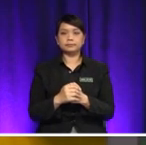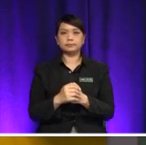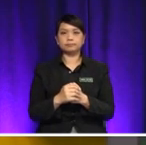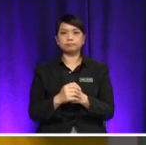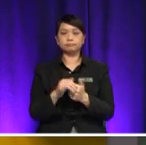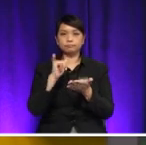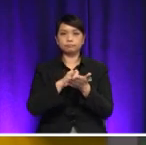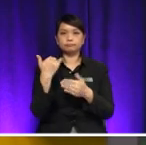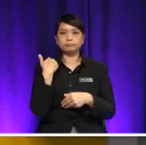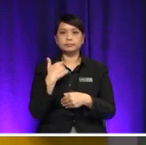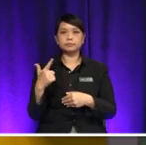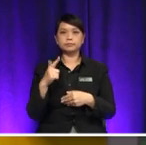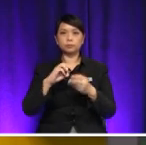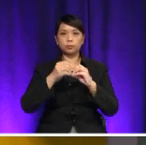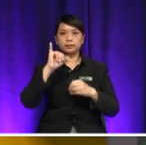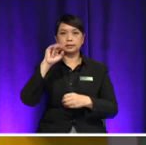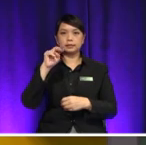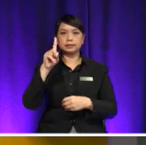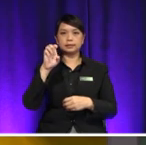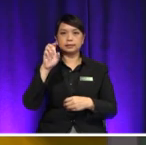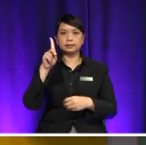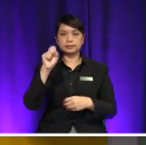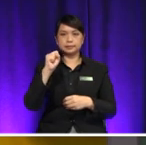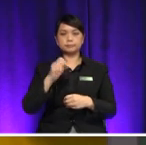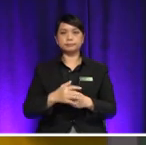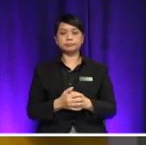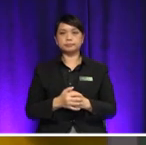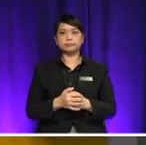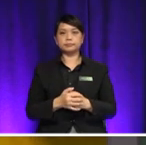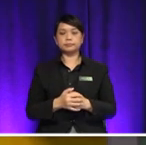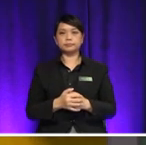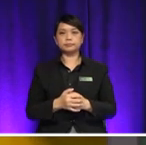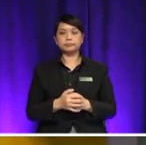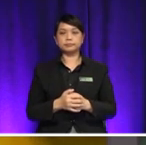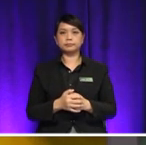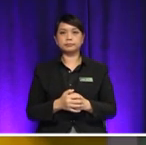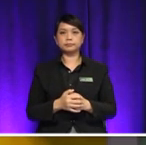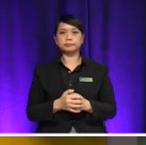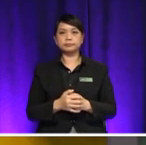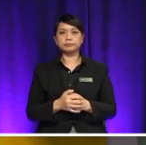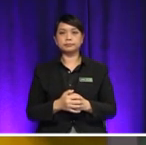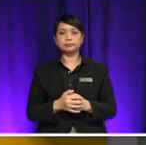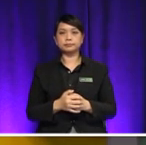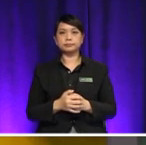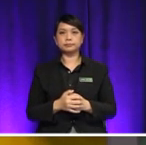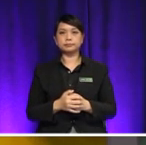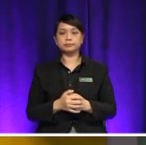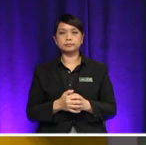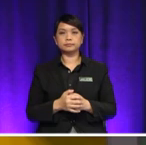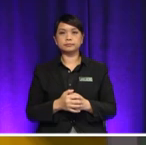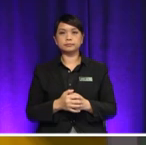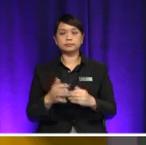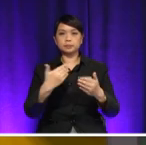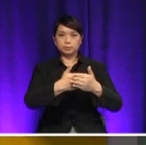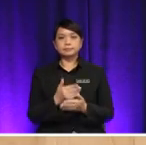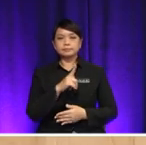Oke jadi kita ini ini sebagai contoh kita tengok ee contoh soal Oke sebelum kita